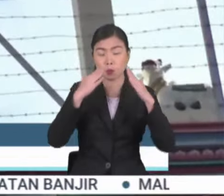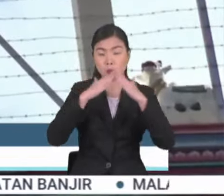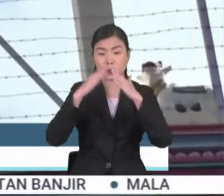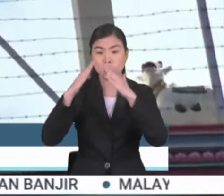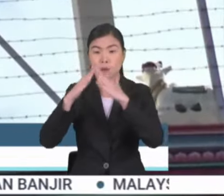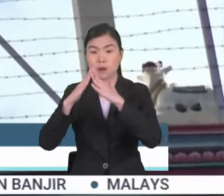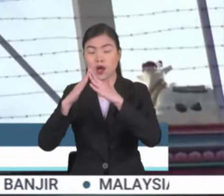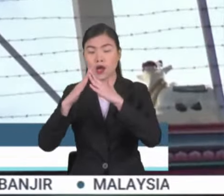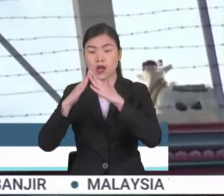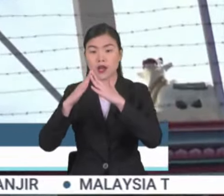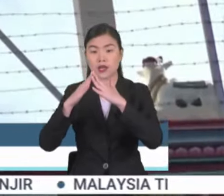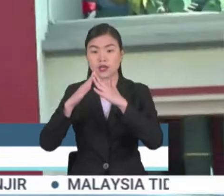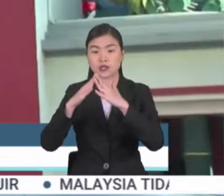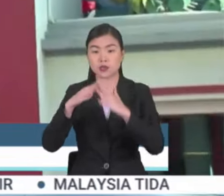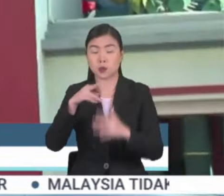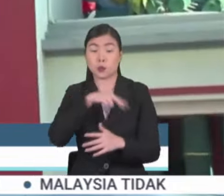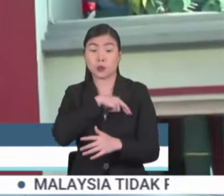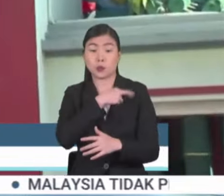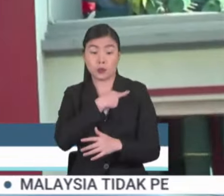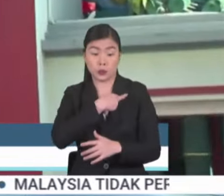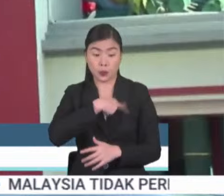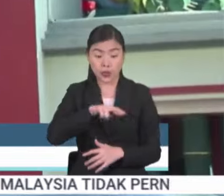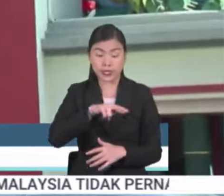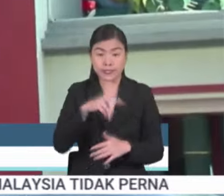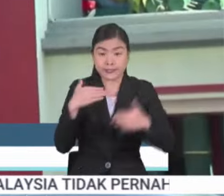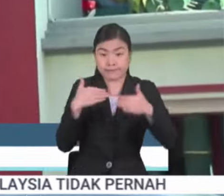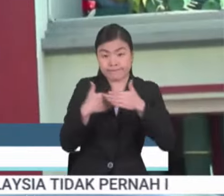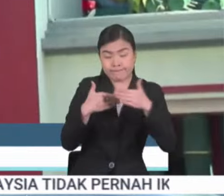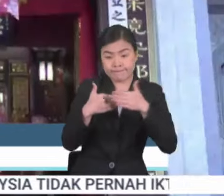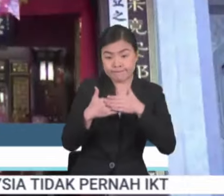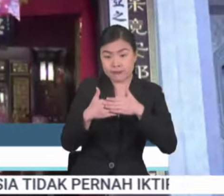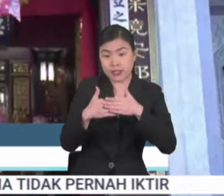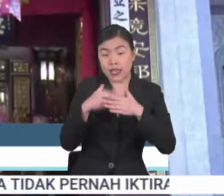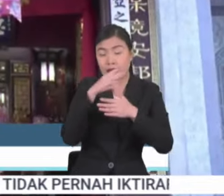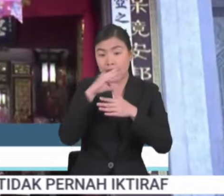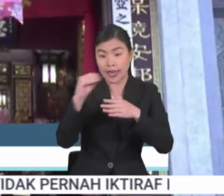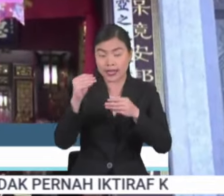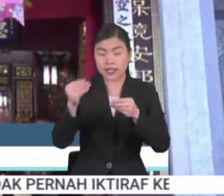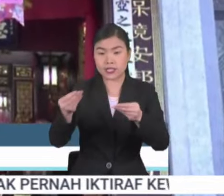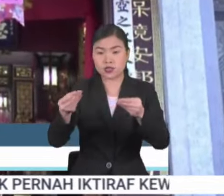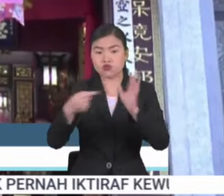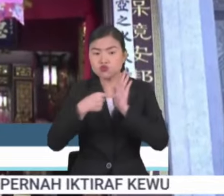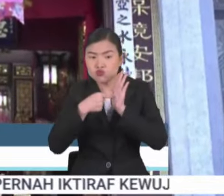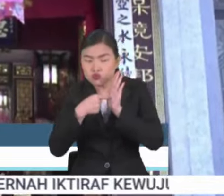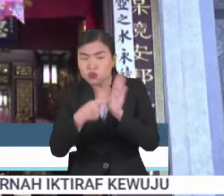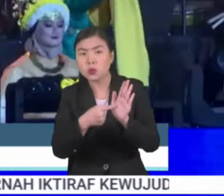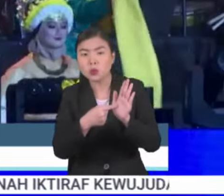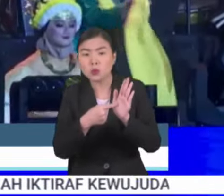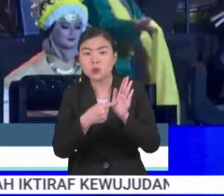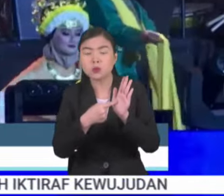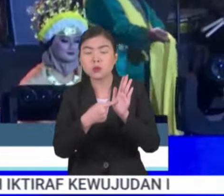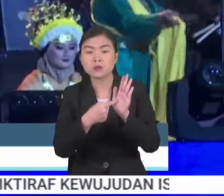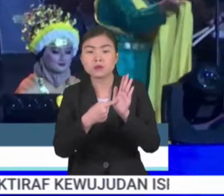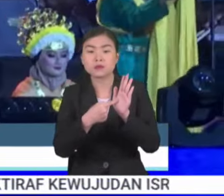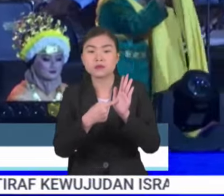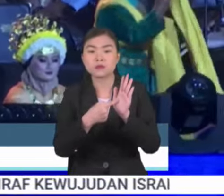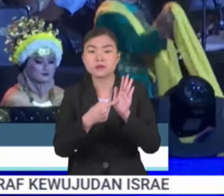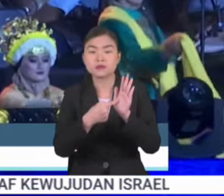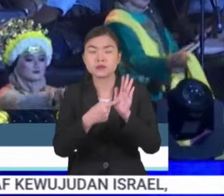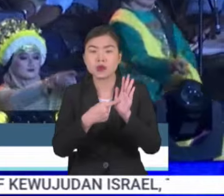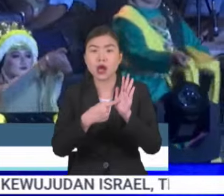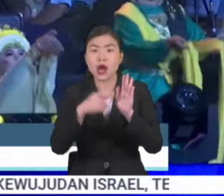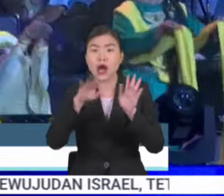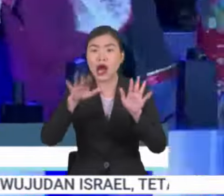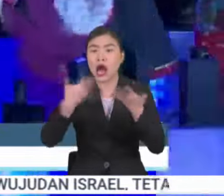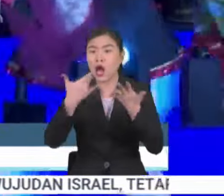rumah-rumah ibadat yang berdekatan tetapi memberi satu gambaran apakah